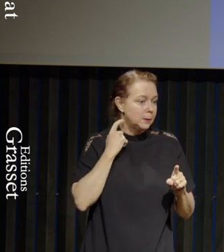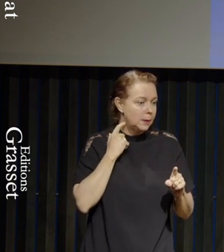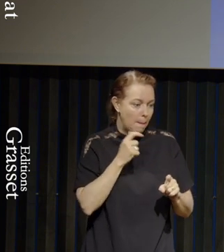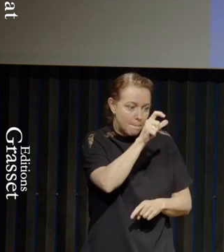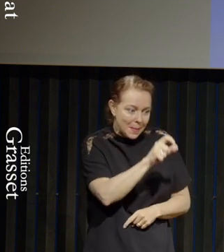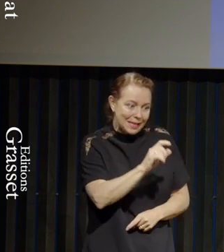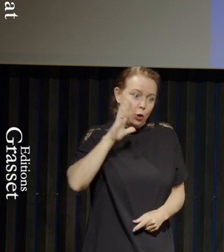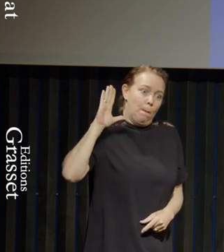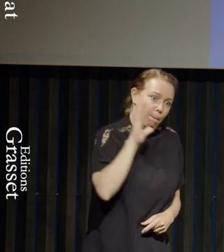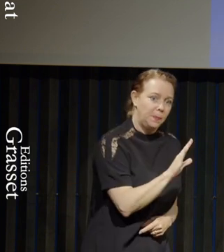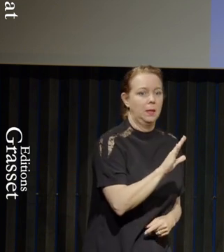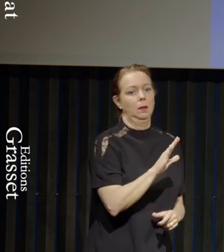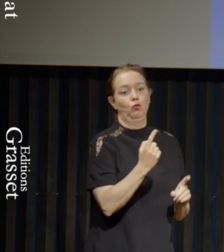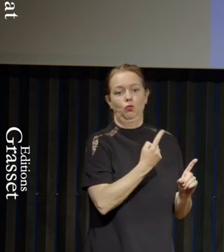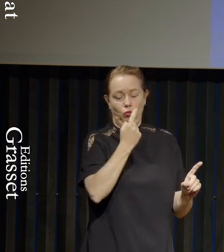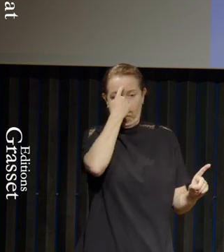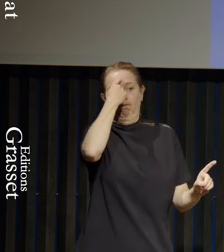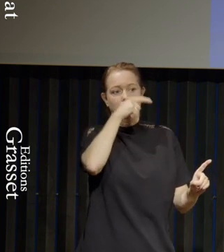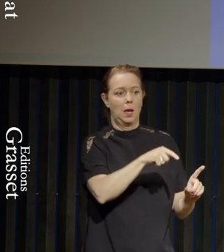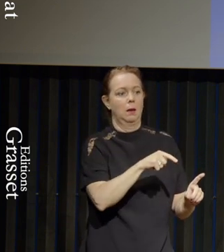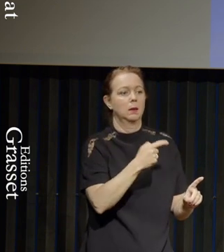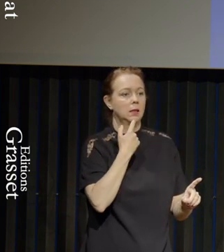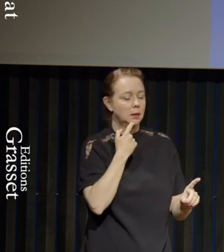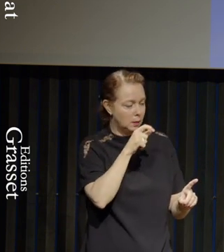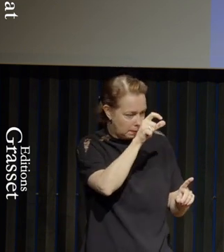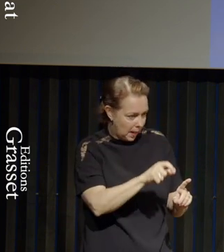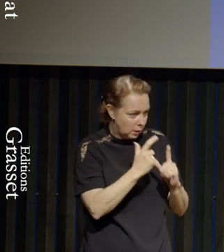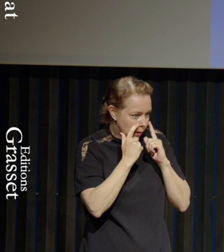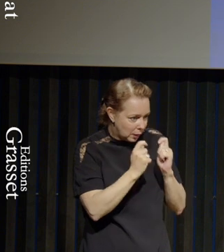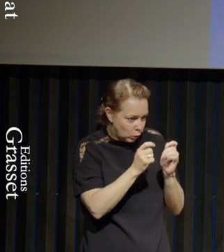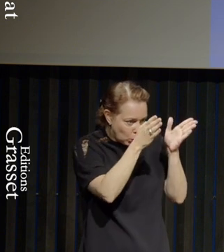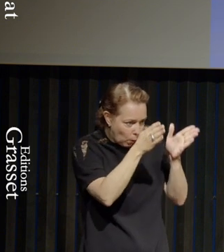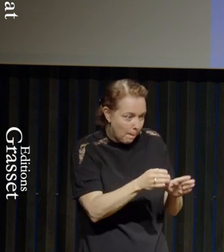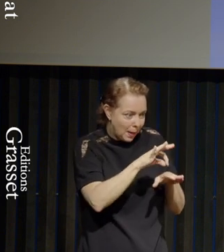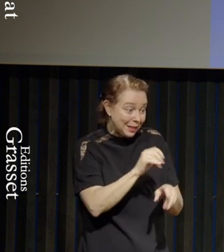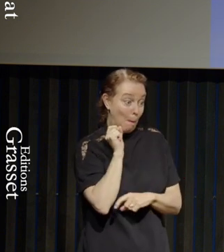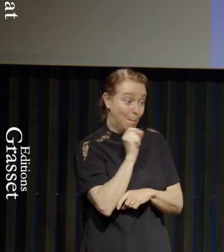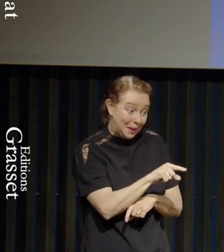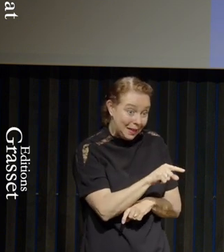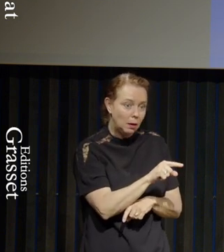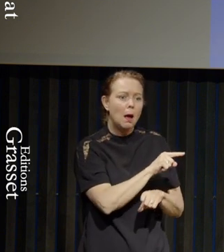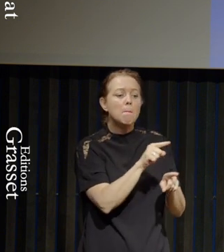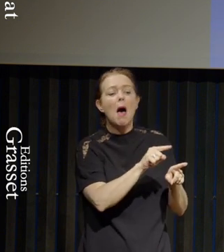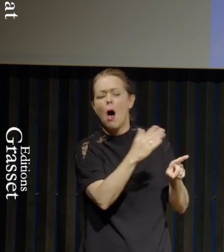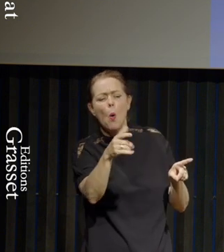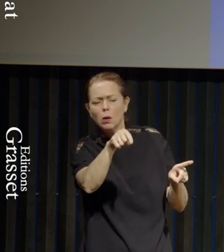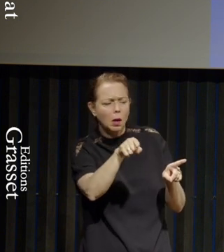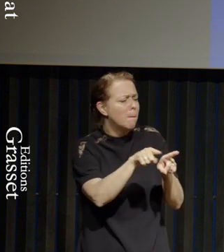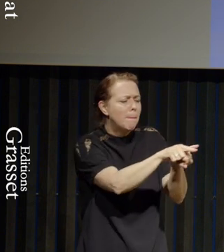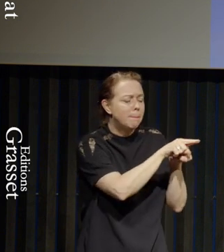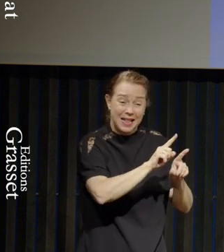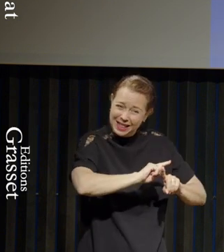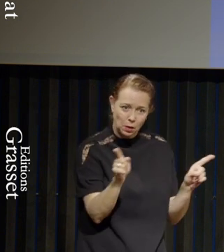singulier, qui nécessite une attention spécifique à tel patient et pas tel autre, et